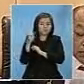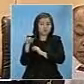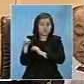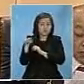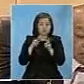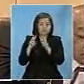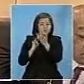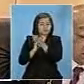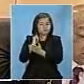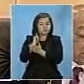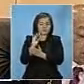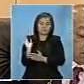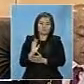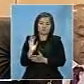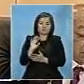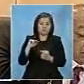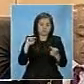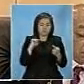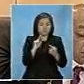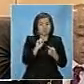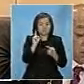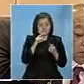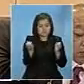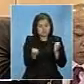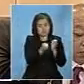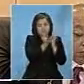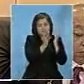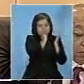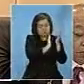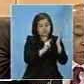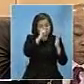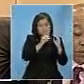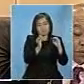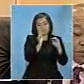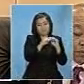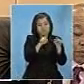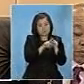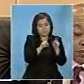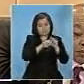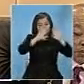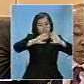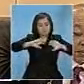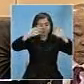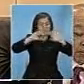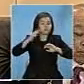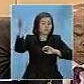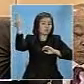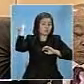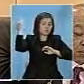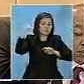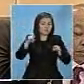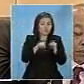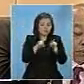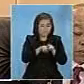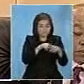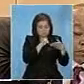ที่ถูกเสมอเนี่ยนะครับราคามันก็อาจจะทะยานขึ้นไปซึ่งผมก็เชื่อว่ารัฐบาลที่แล้วก็เห็นว่าการที่จะช่วยกันดู